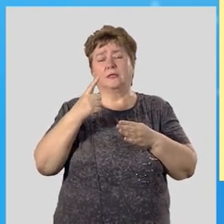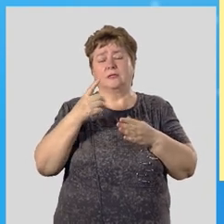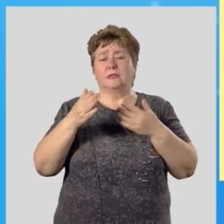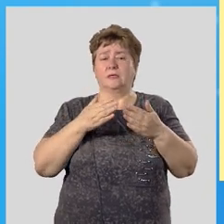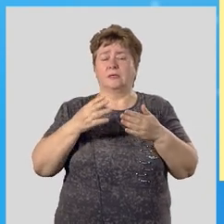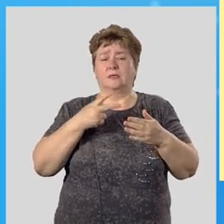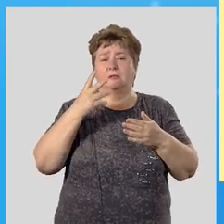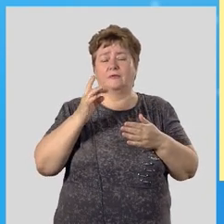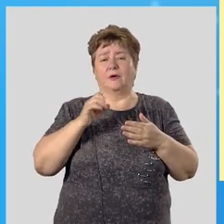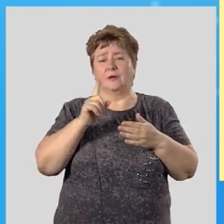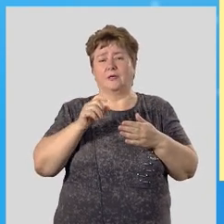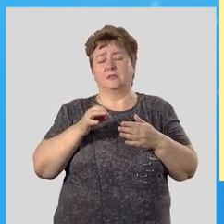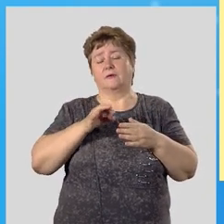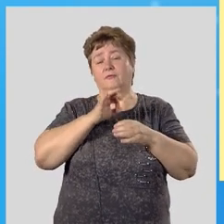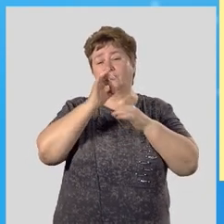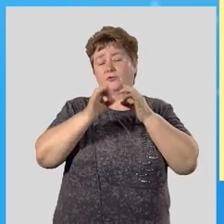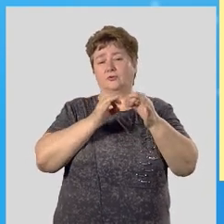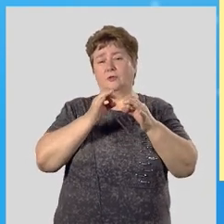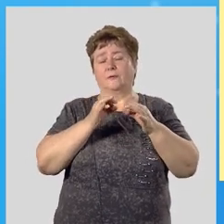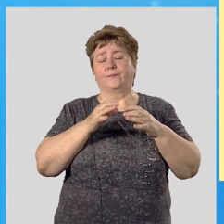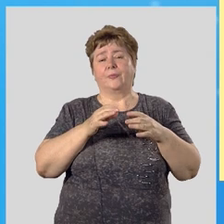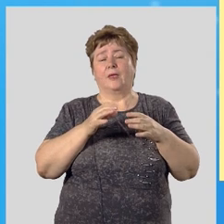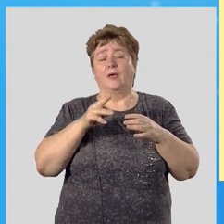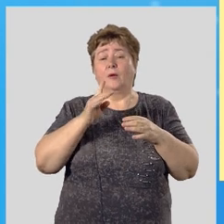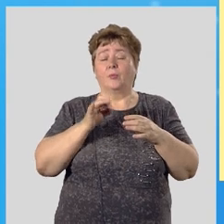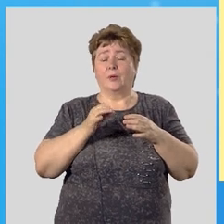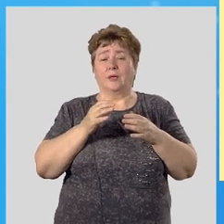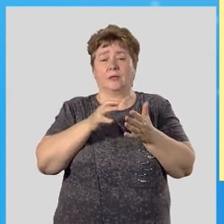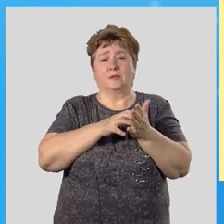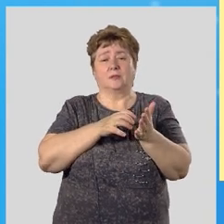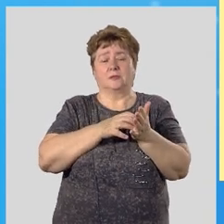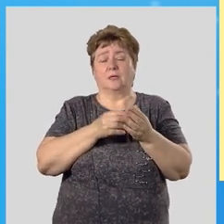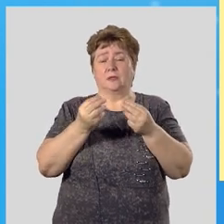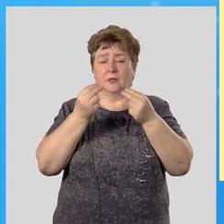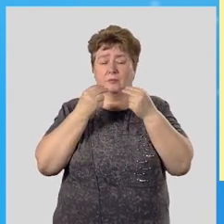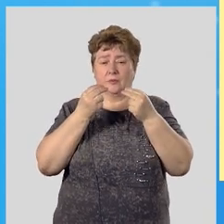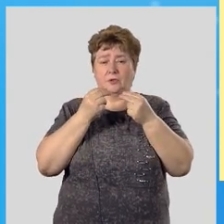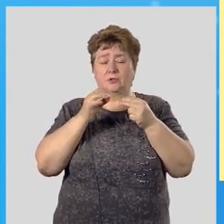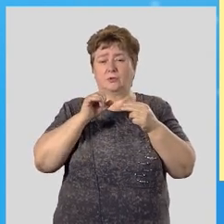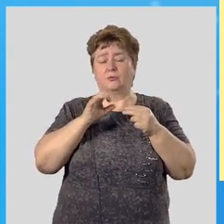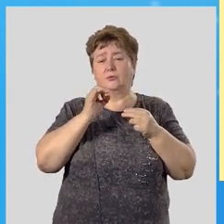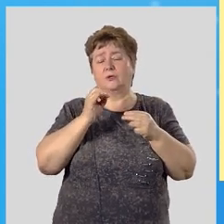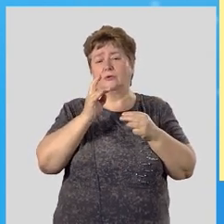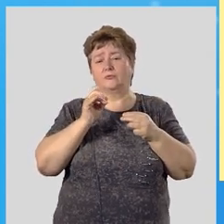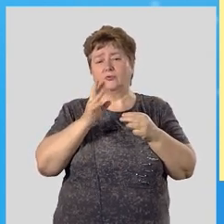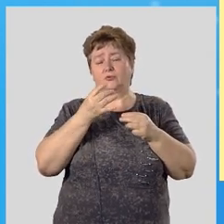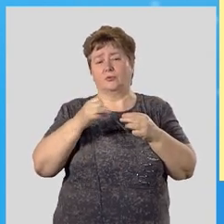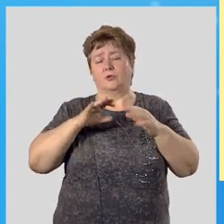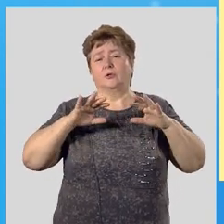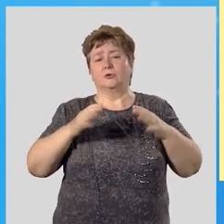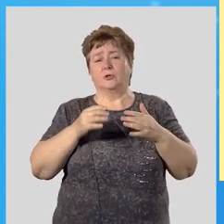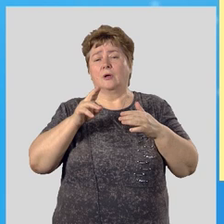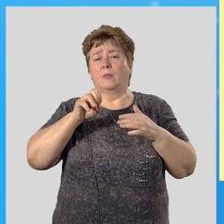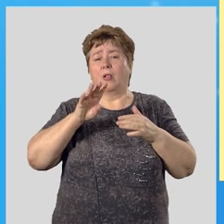или два раза в сутки. При недостатке пищи у инфузорий